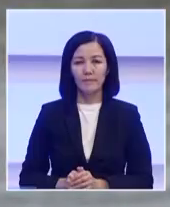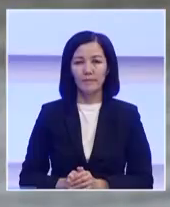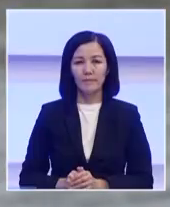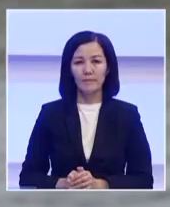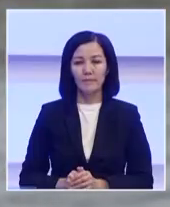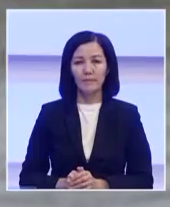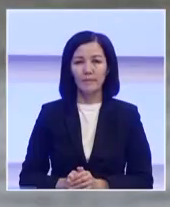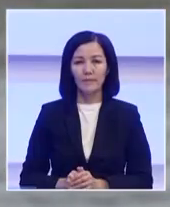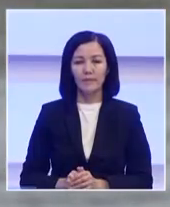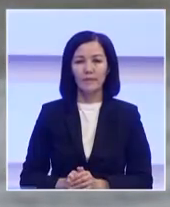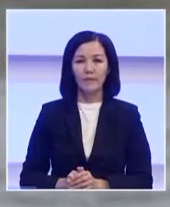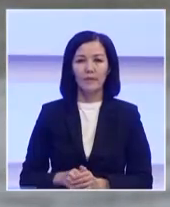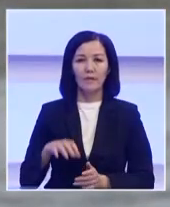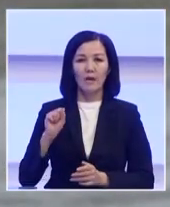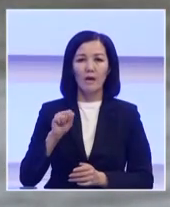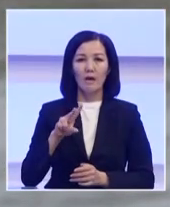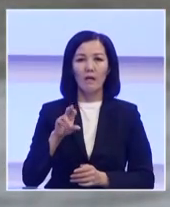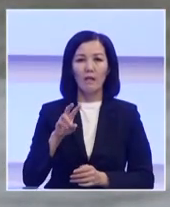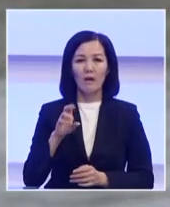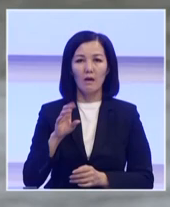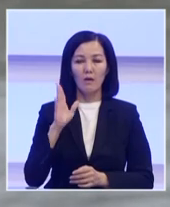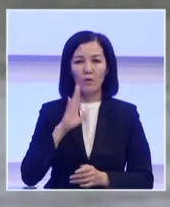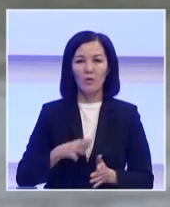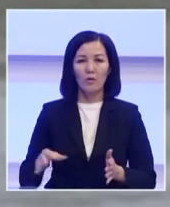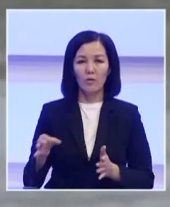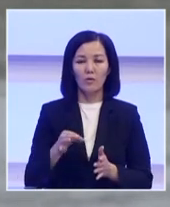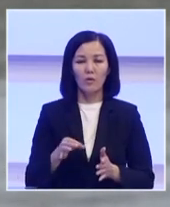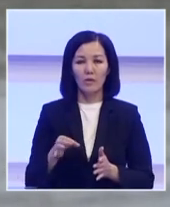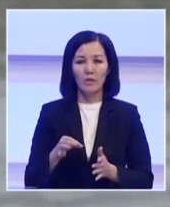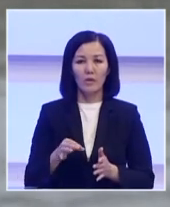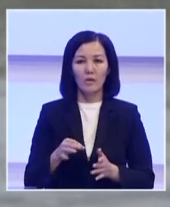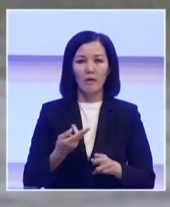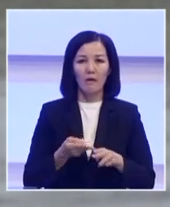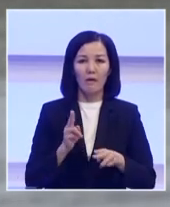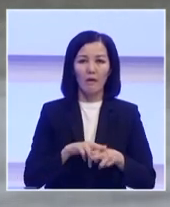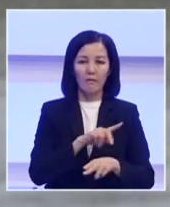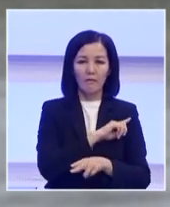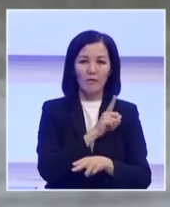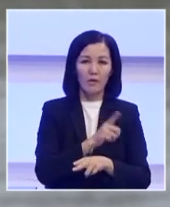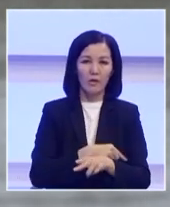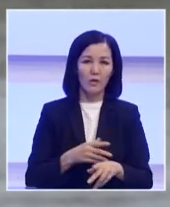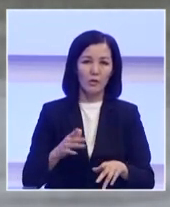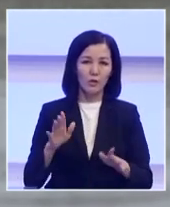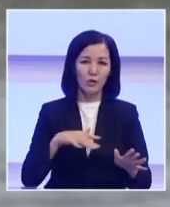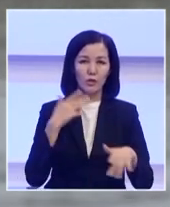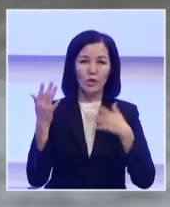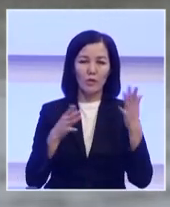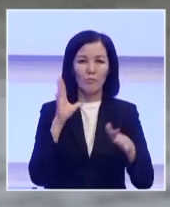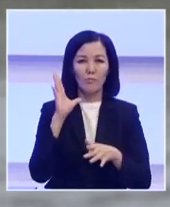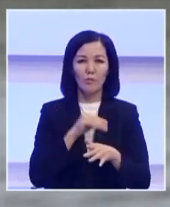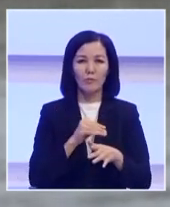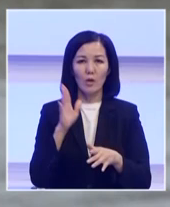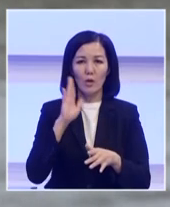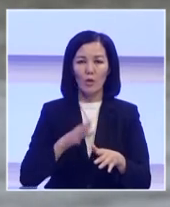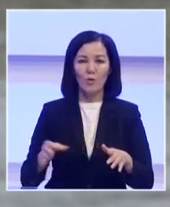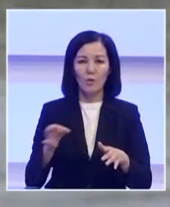На озере Алакөл часто бывает, что дуют сильные ветра. Алакөлде қатты жел жиі болып тұрады. Салдарынан адамдар көл жағалауына шыға алмай қалып